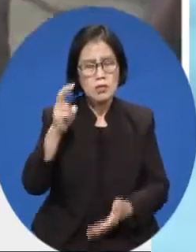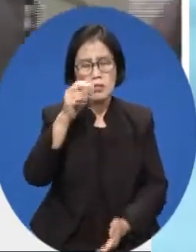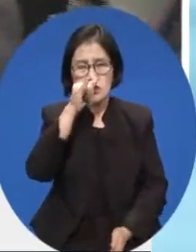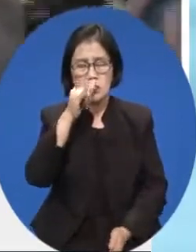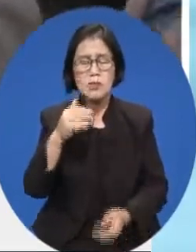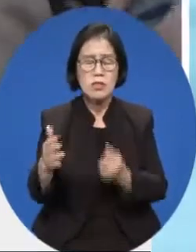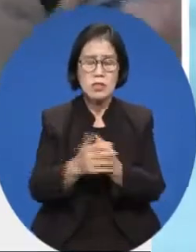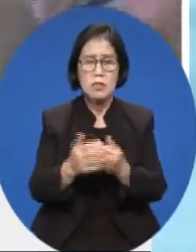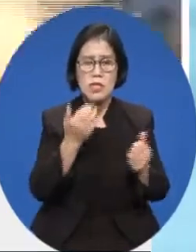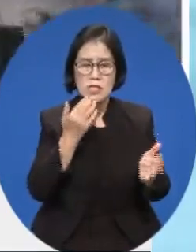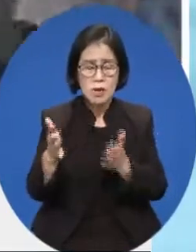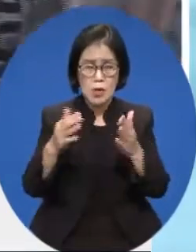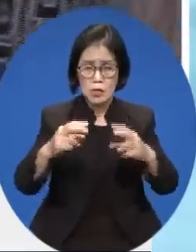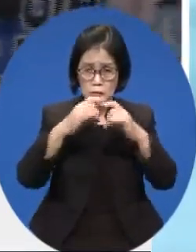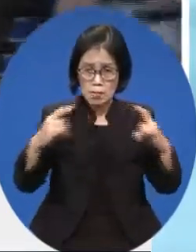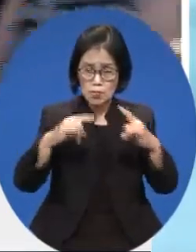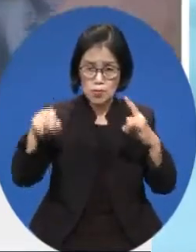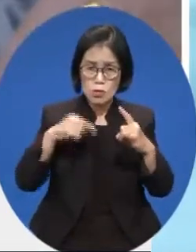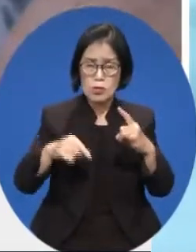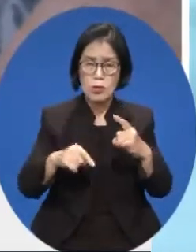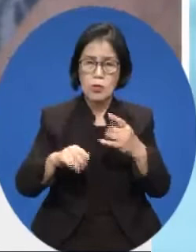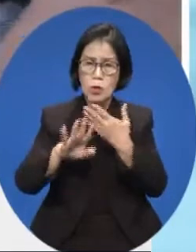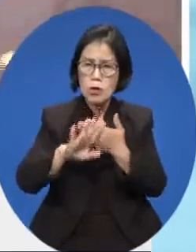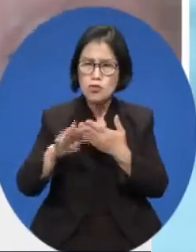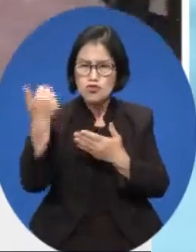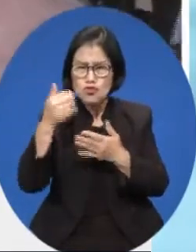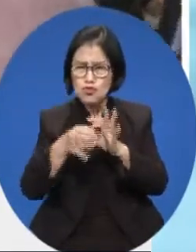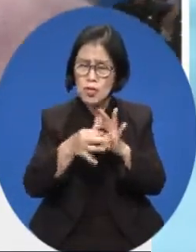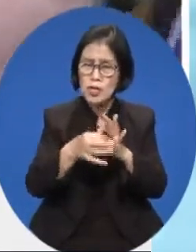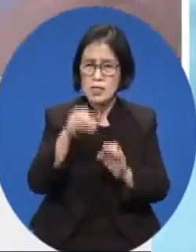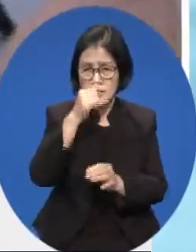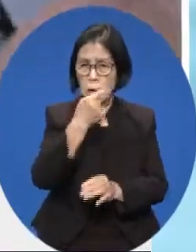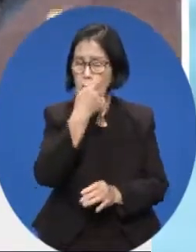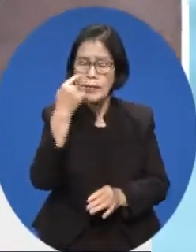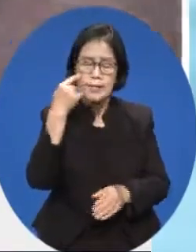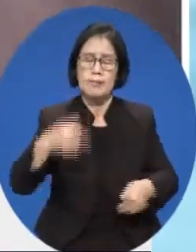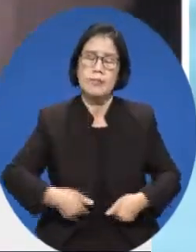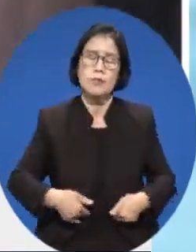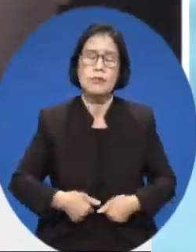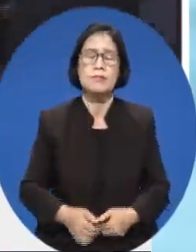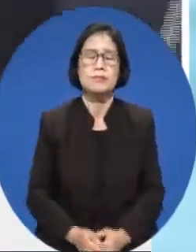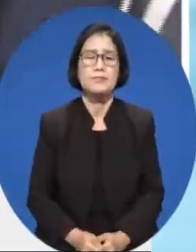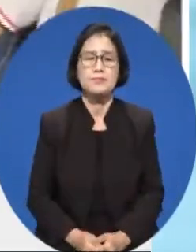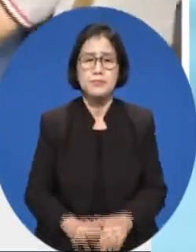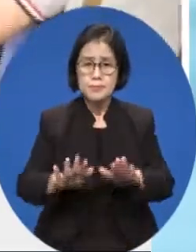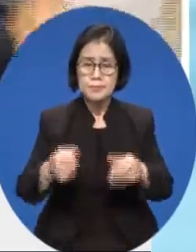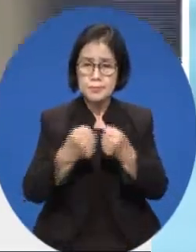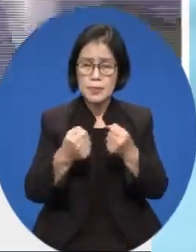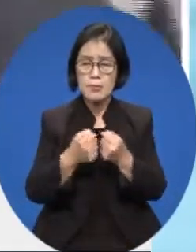면에서 이 제명 캠프 쪽에서 내부 점검 나 확인들을 하는 이런 일들을 해야 할 거라고 보고요 그러니까 이번 싸움이